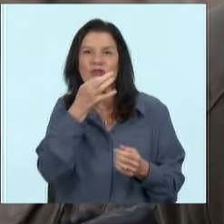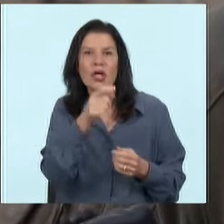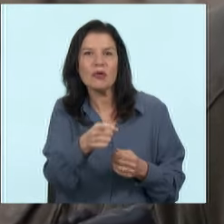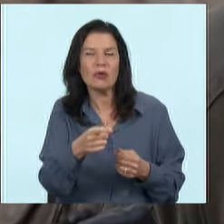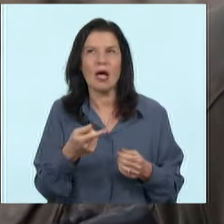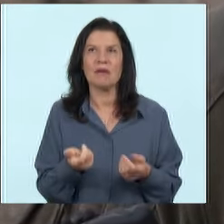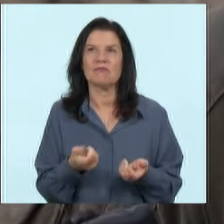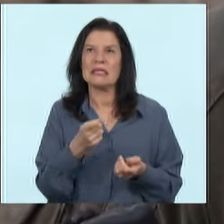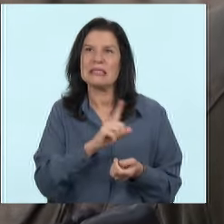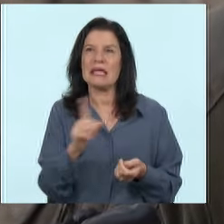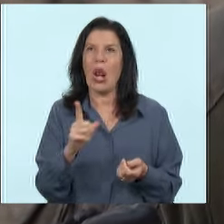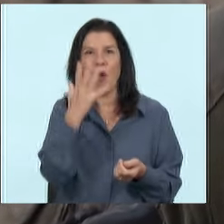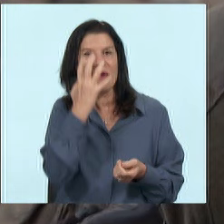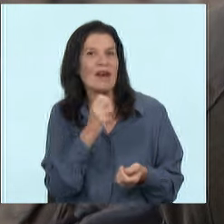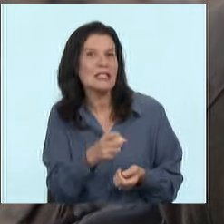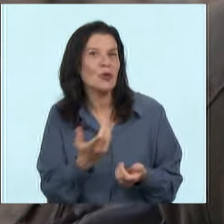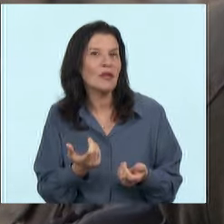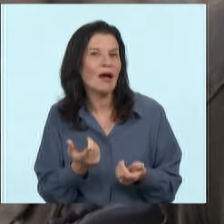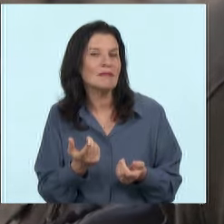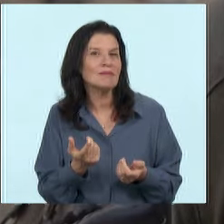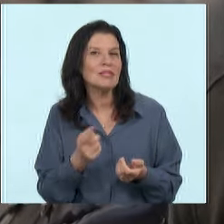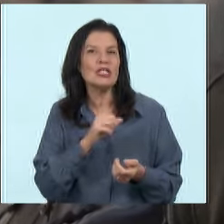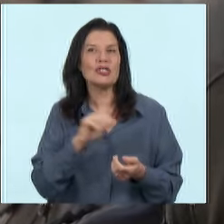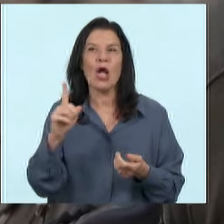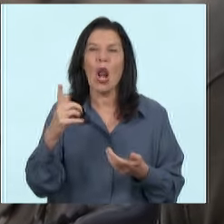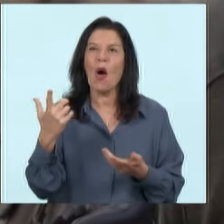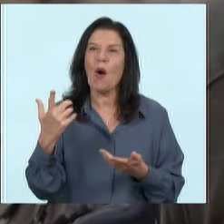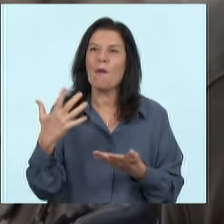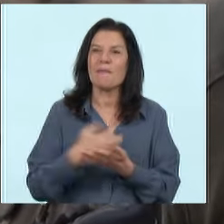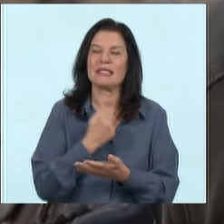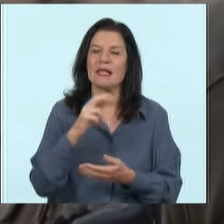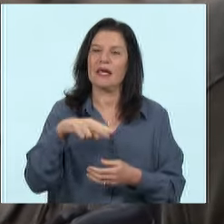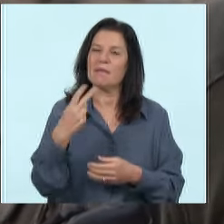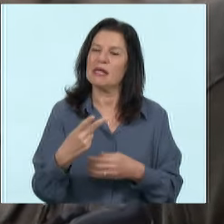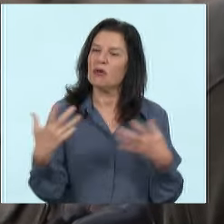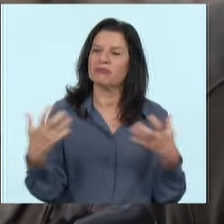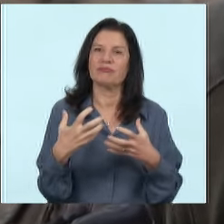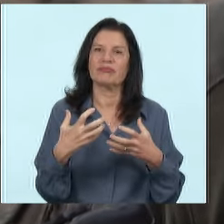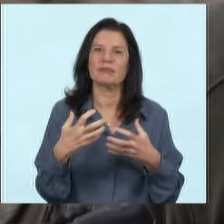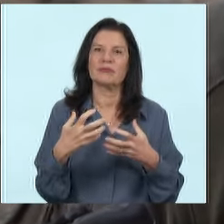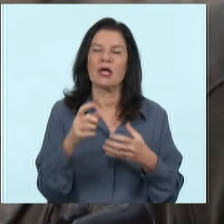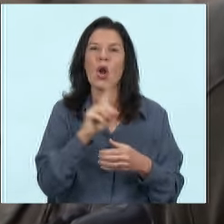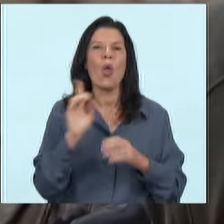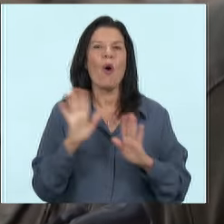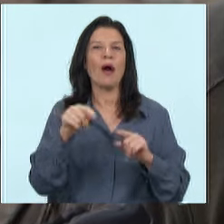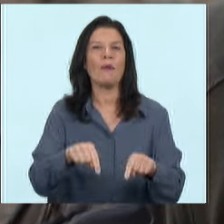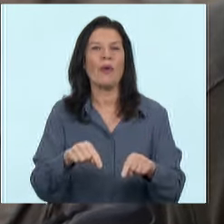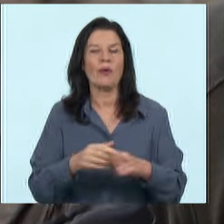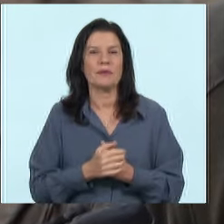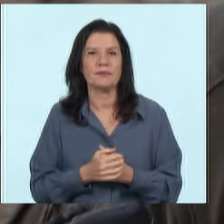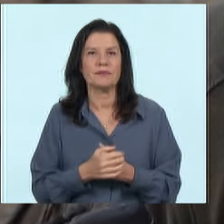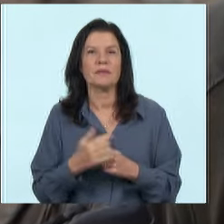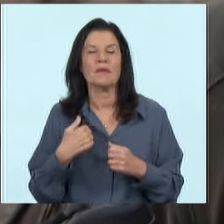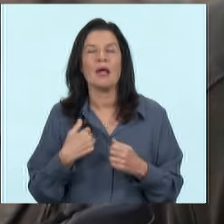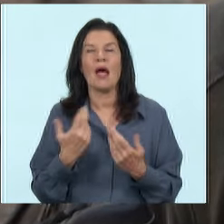מבאס אותך, שאנחנו לא מצליחים להיות אגרוף אחד גם לא רק כאן. אני מייחל ומתפלל, ובוודאי שהייתי הרבה יותר